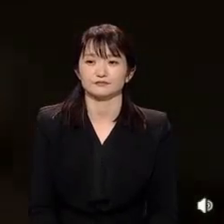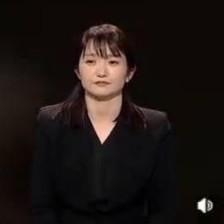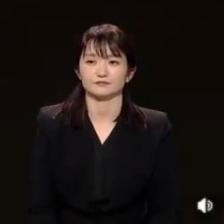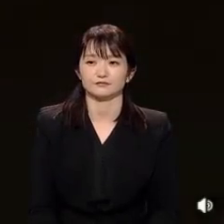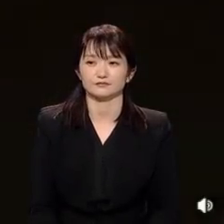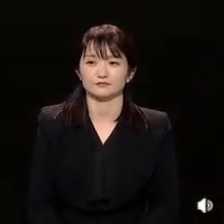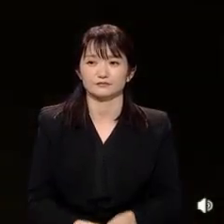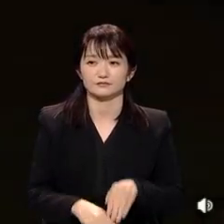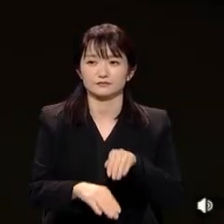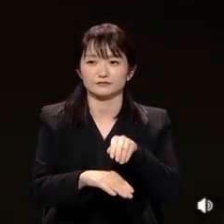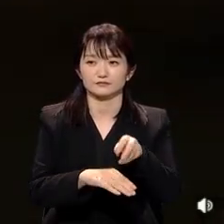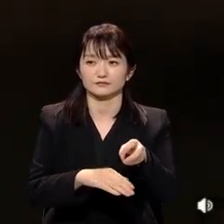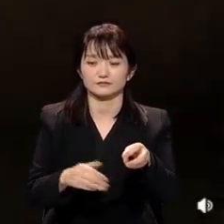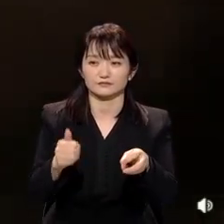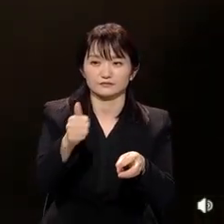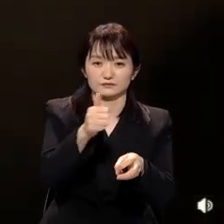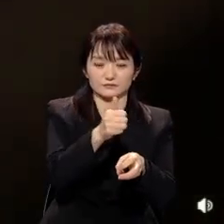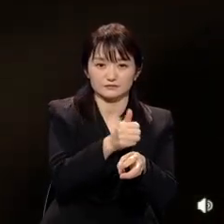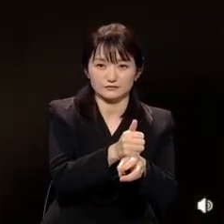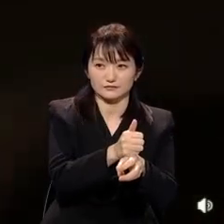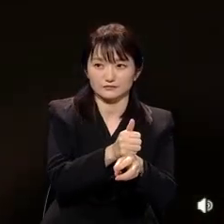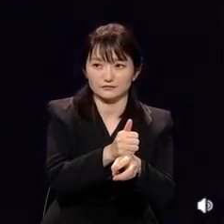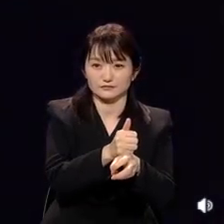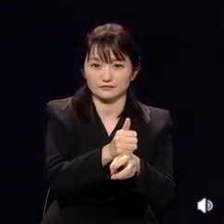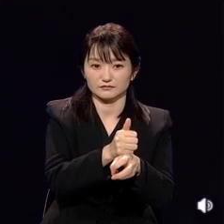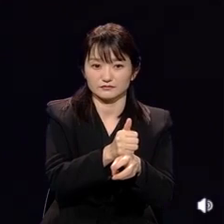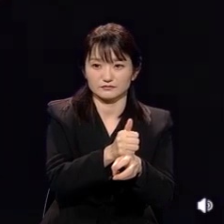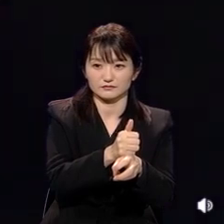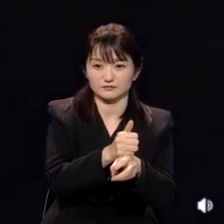네, 차에 타고 있던 남성이 길을 걷던 행인을 향해서